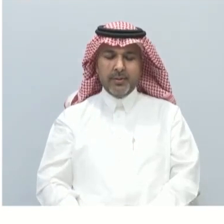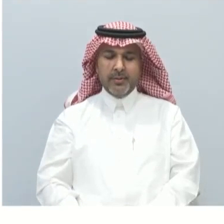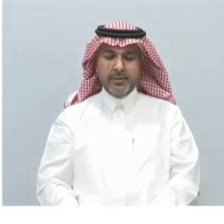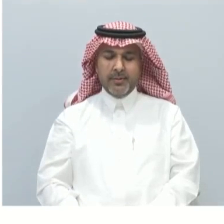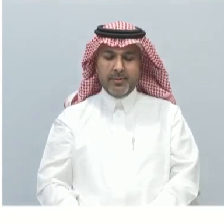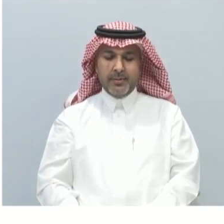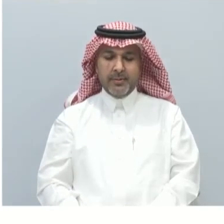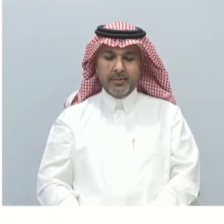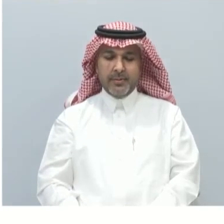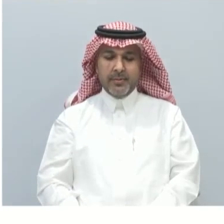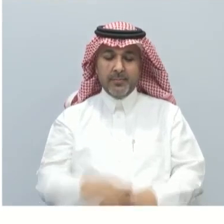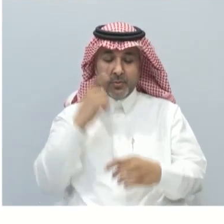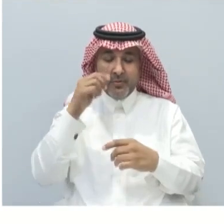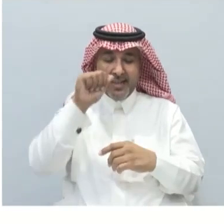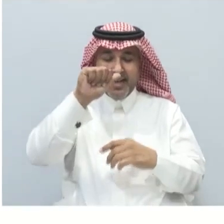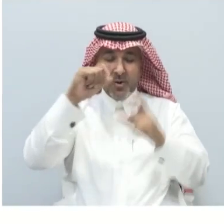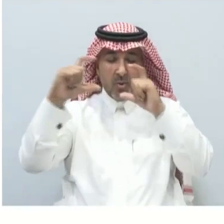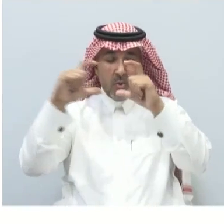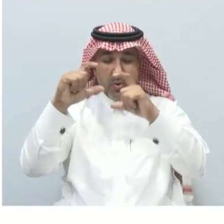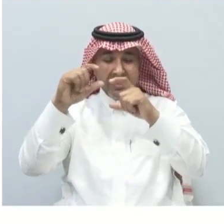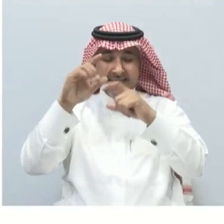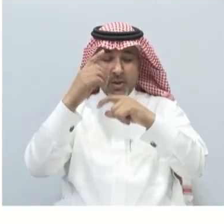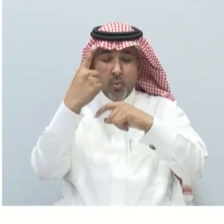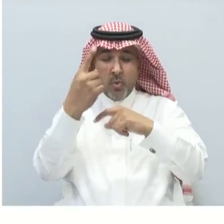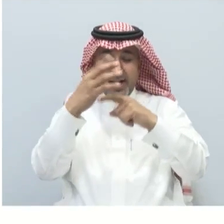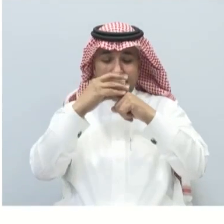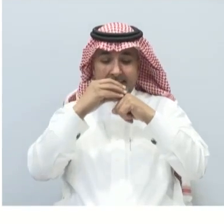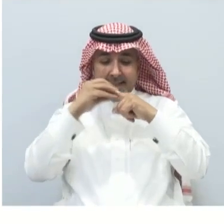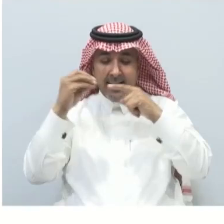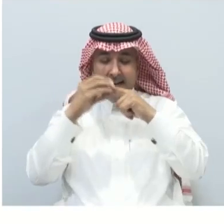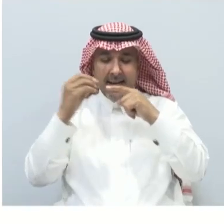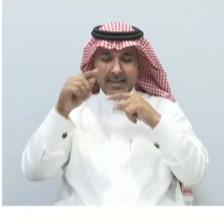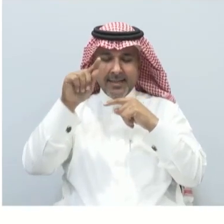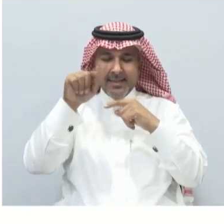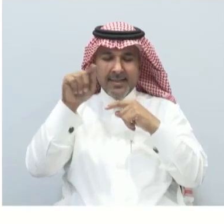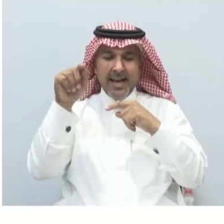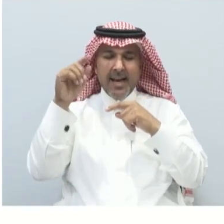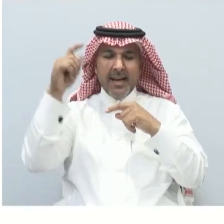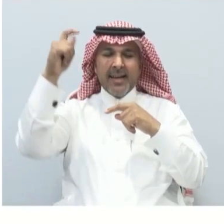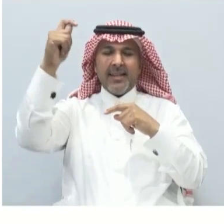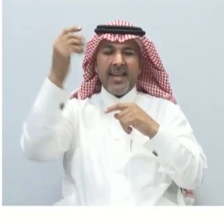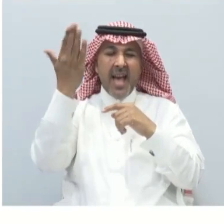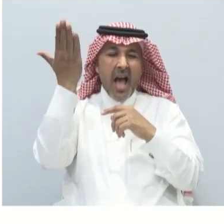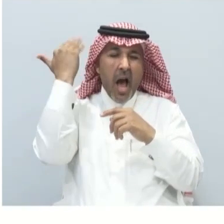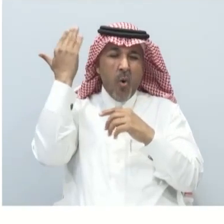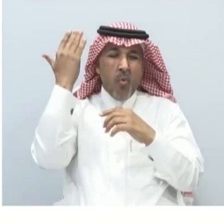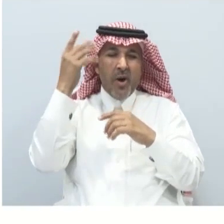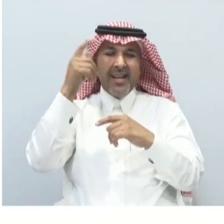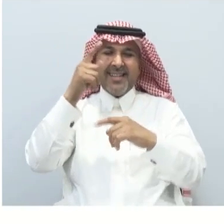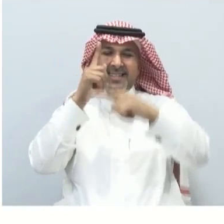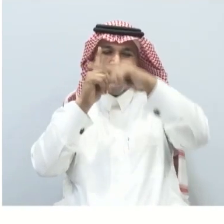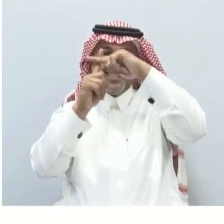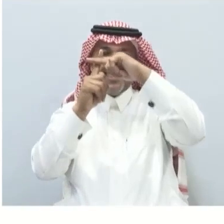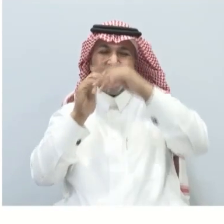واحد ناقصا نار الكل اس تي اذا وش اللي فرق اللي فرق انه هنا صار ناقص بينما في النمو كان ايش